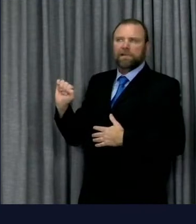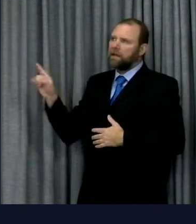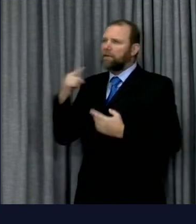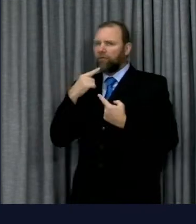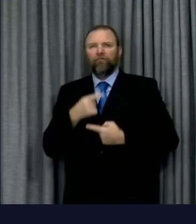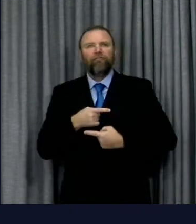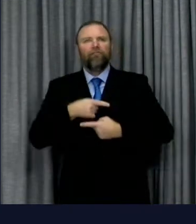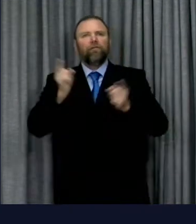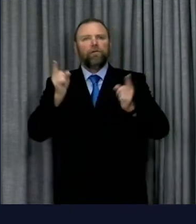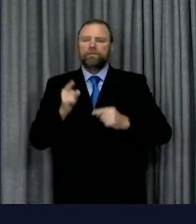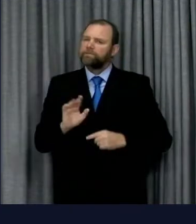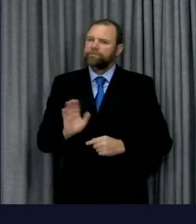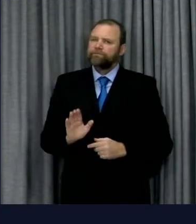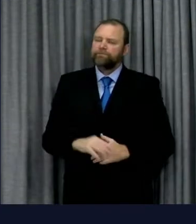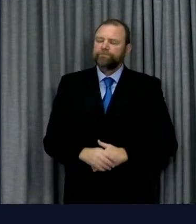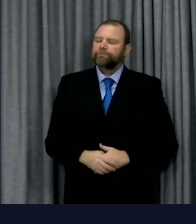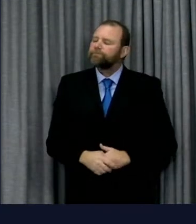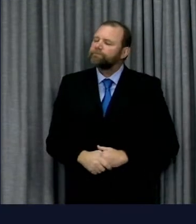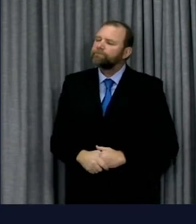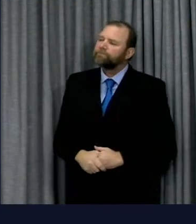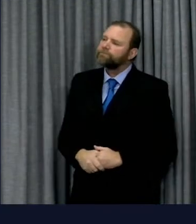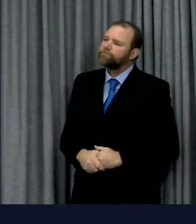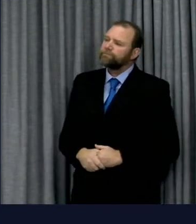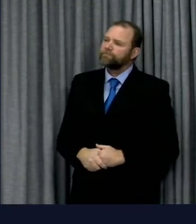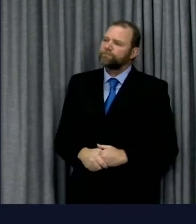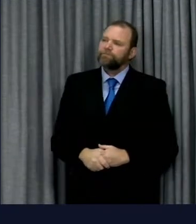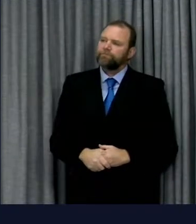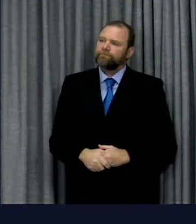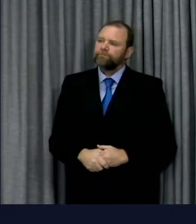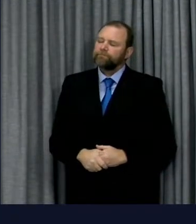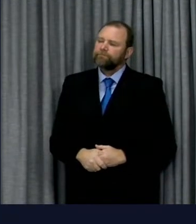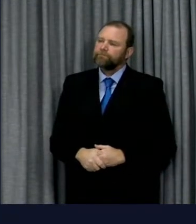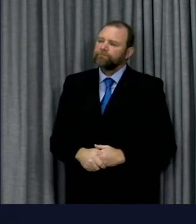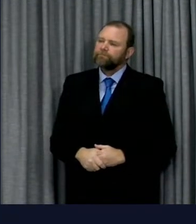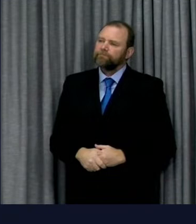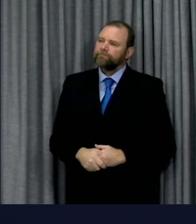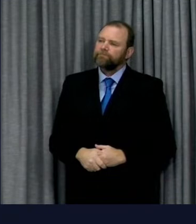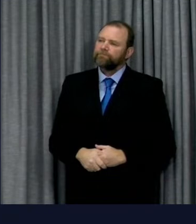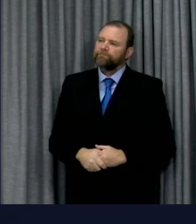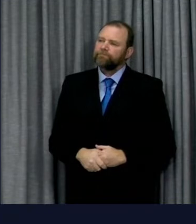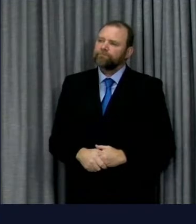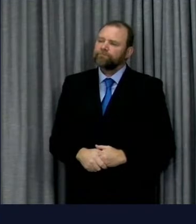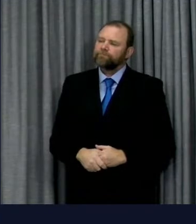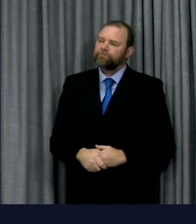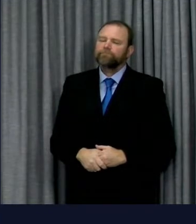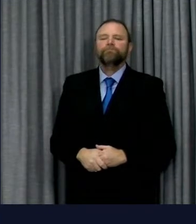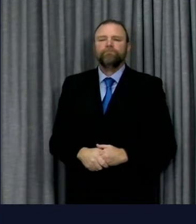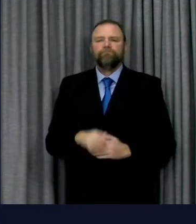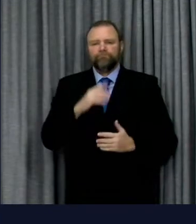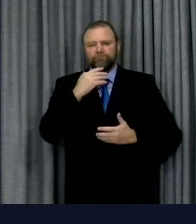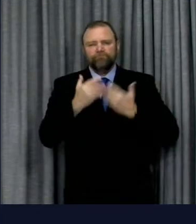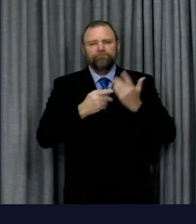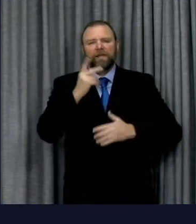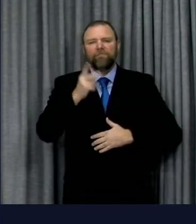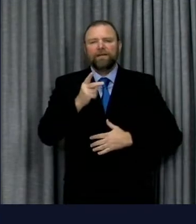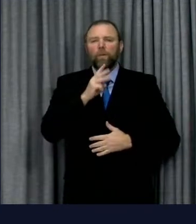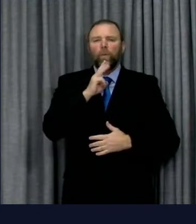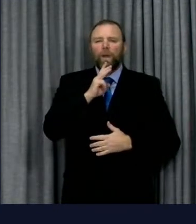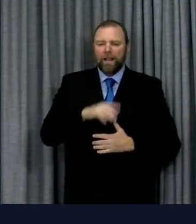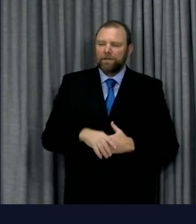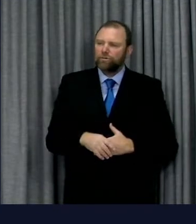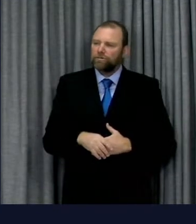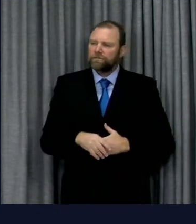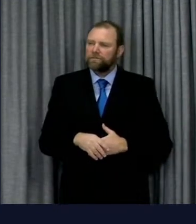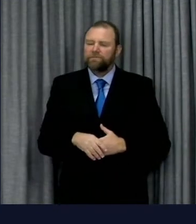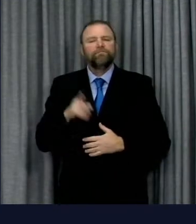after it's been made. Wel, ni'n lwcus yng Nghymru, mae digon o'r profion lateral flow